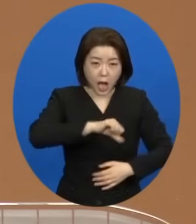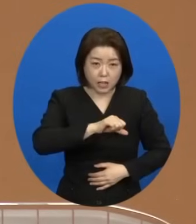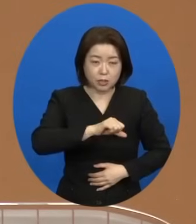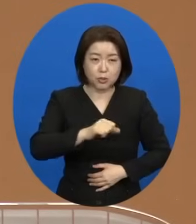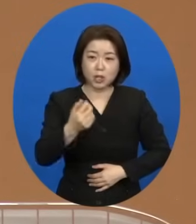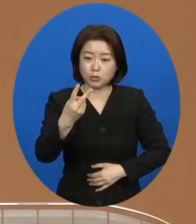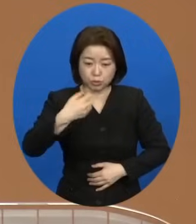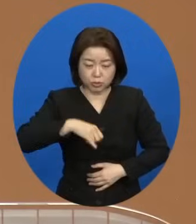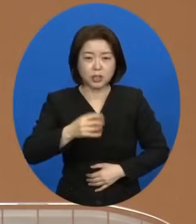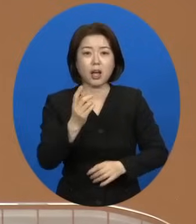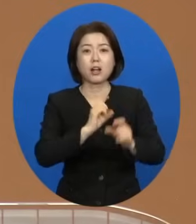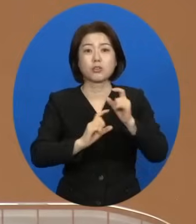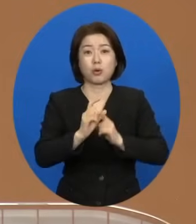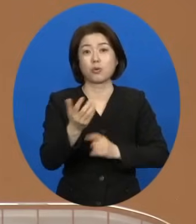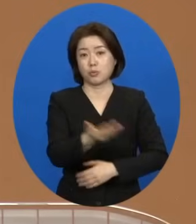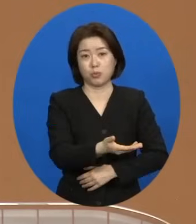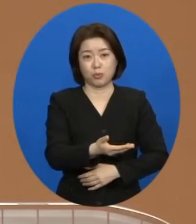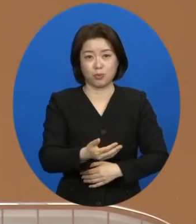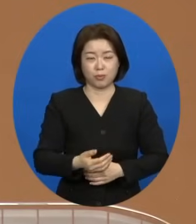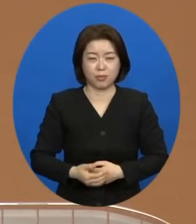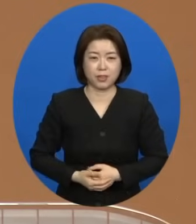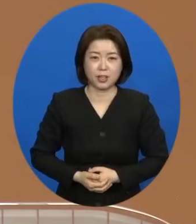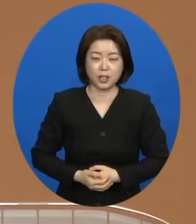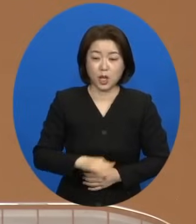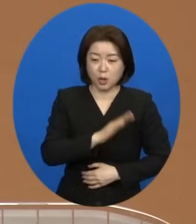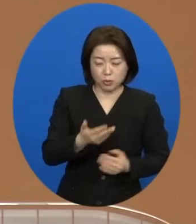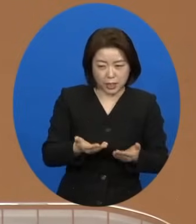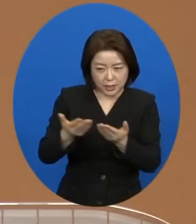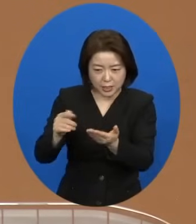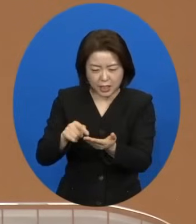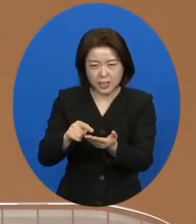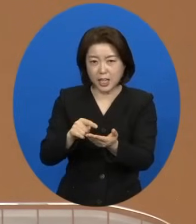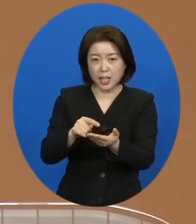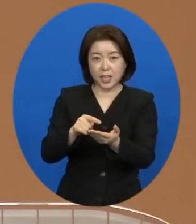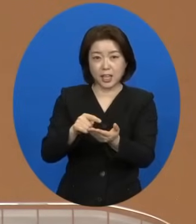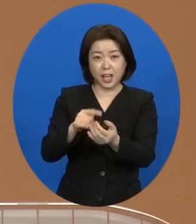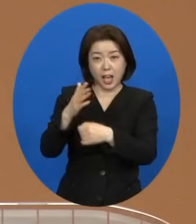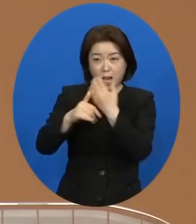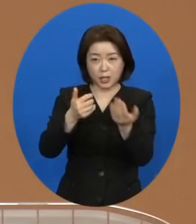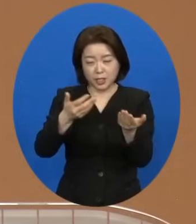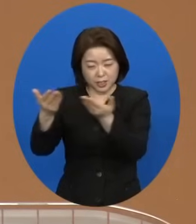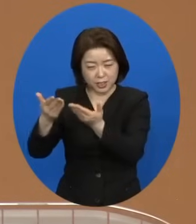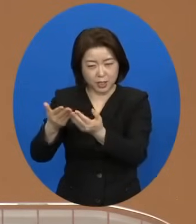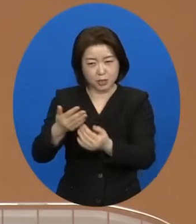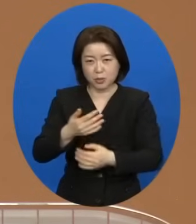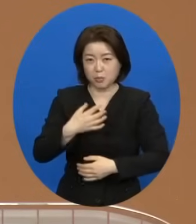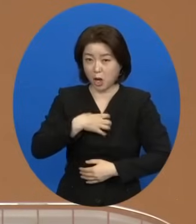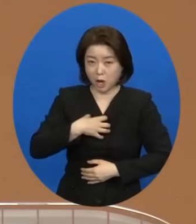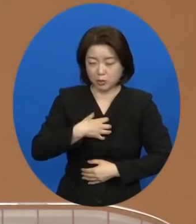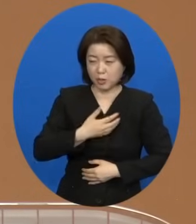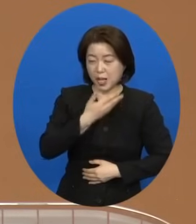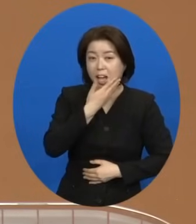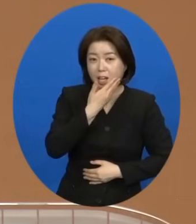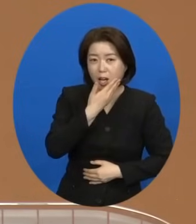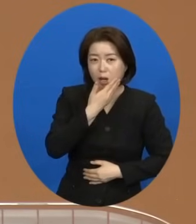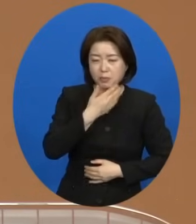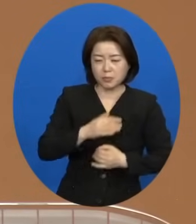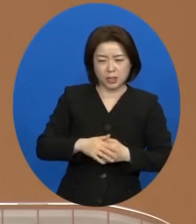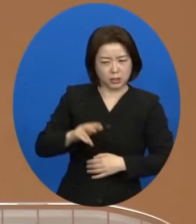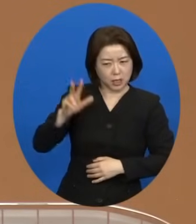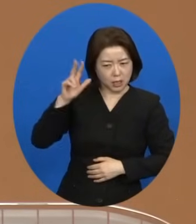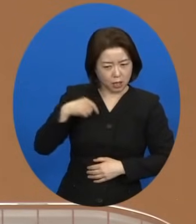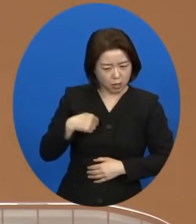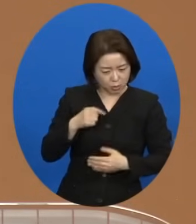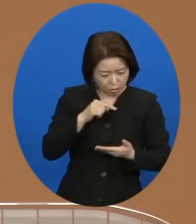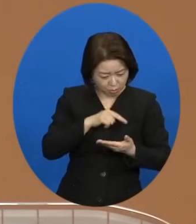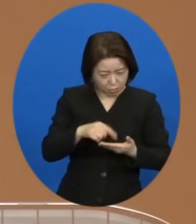보세요 우리가 하나님께 드리는 것이 여러분 혹시 아까우니까지 염려가 되십니까 아 내가 서원을 지키기에는 너무 희생이